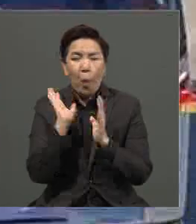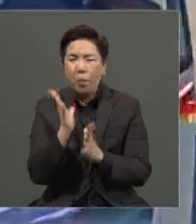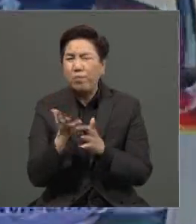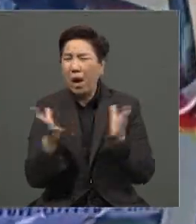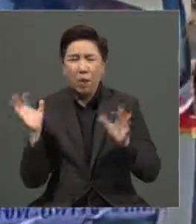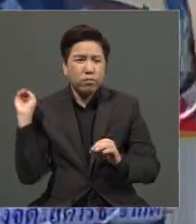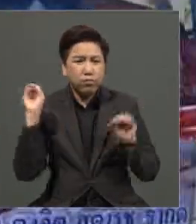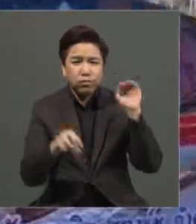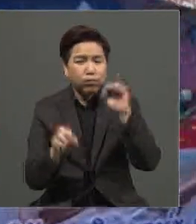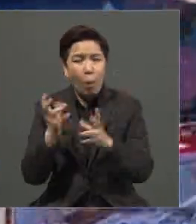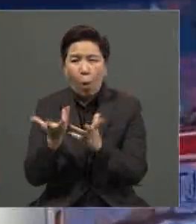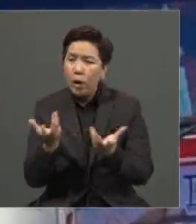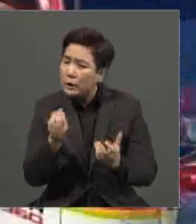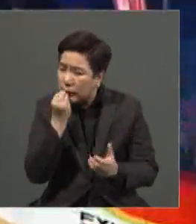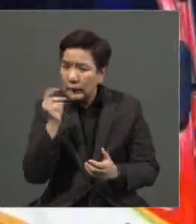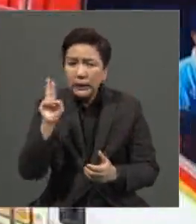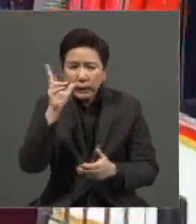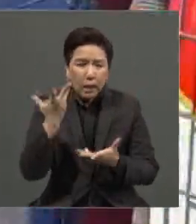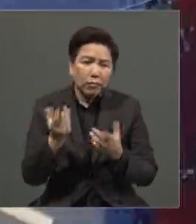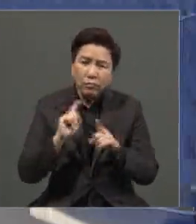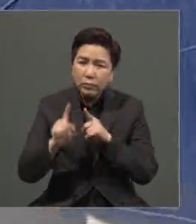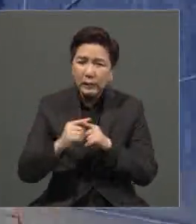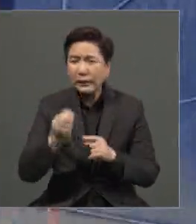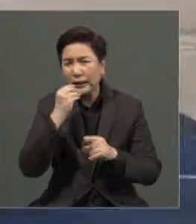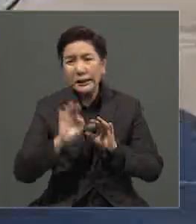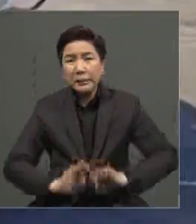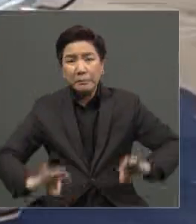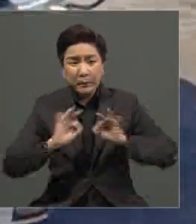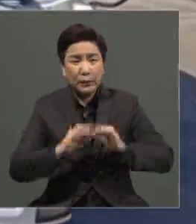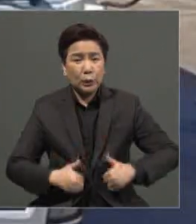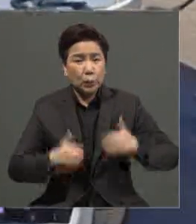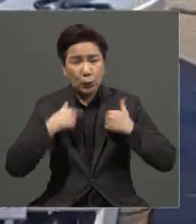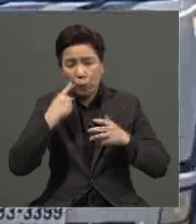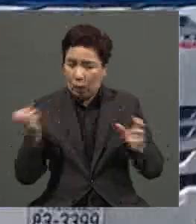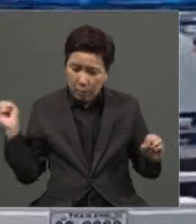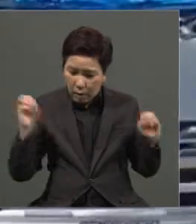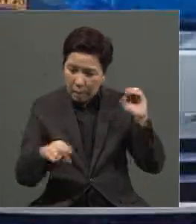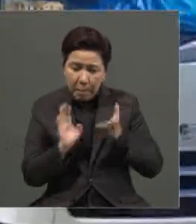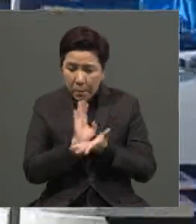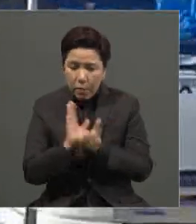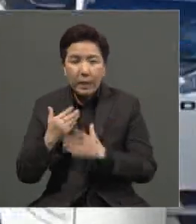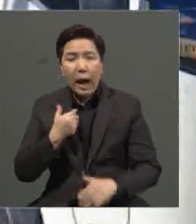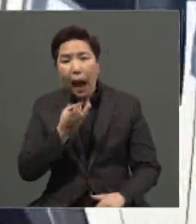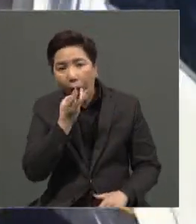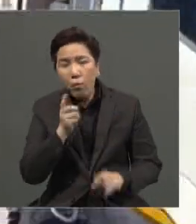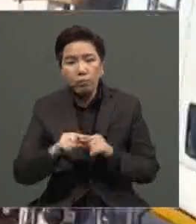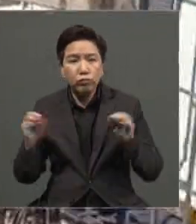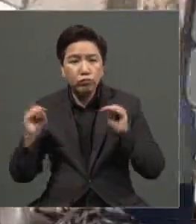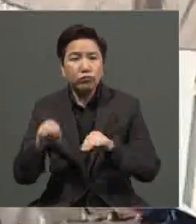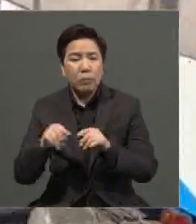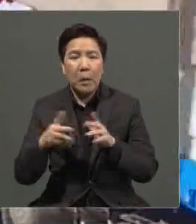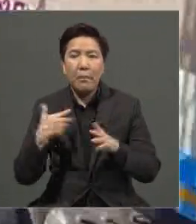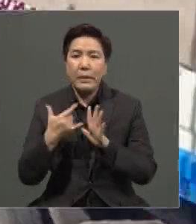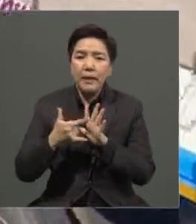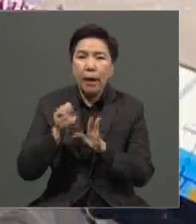จังหวัดต่างๆเนี่ยนำเครื่องอุปโภคบริโภครวมถึงของใช้จำเป็นมาบริจาคเป็นจำนวนมากค่ะอย่างเข้าสารอาหารแห้งน้ำดื่ม